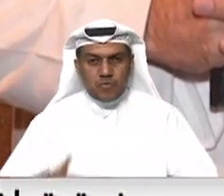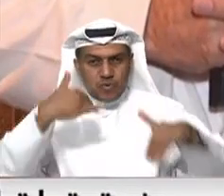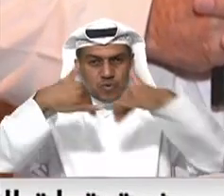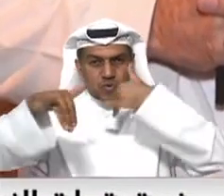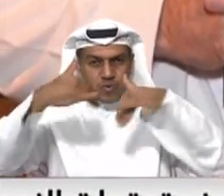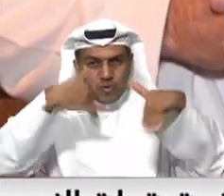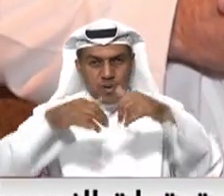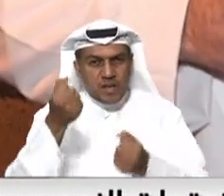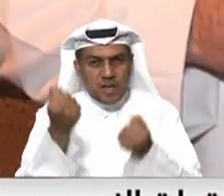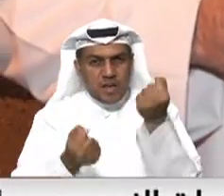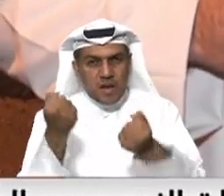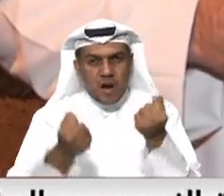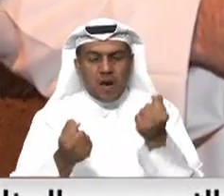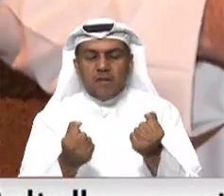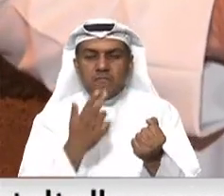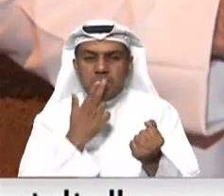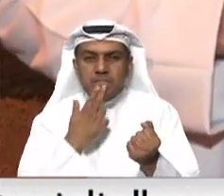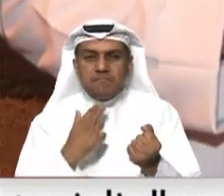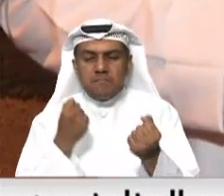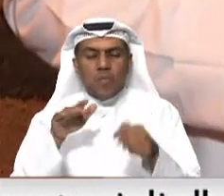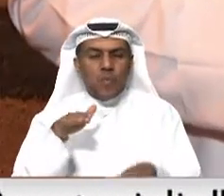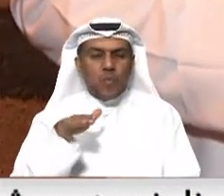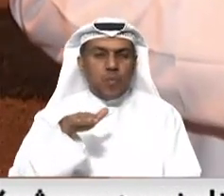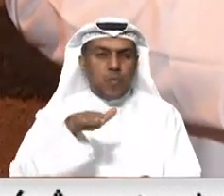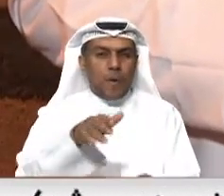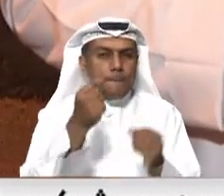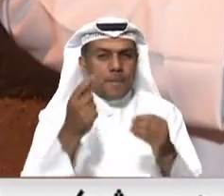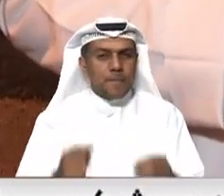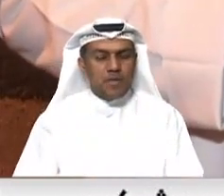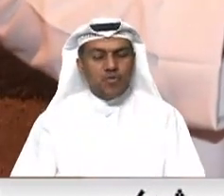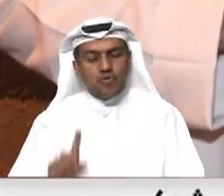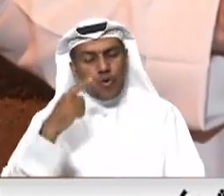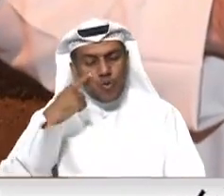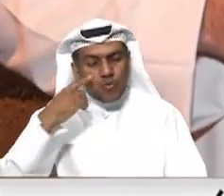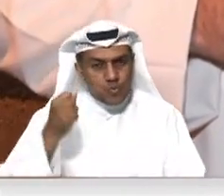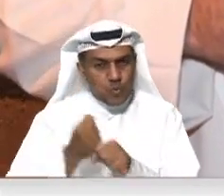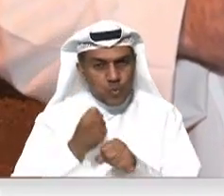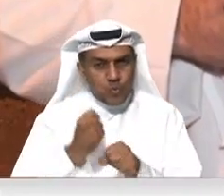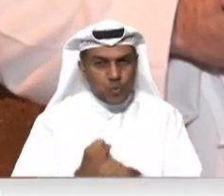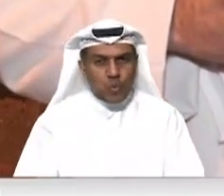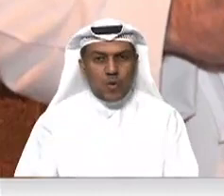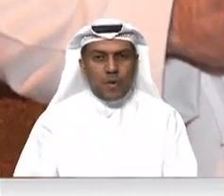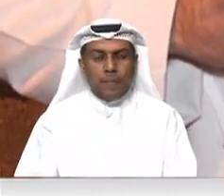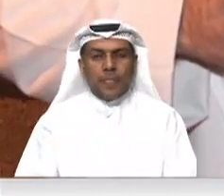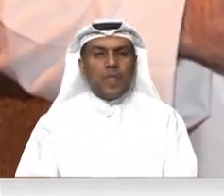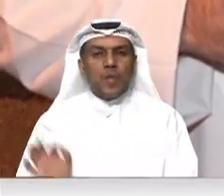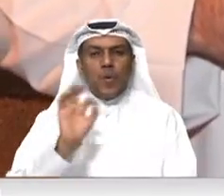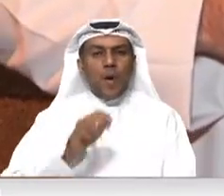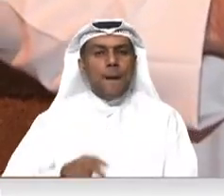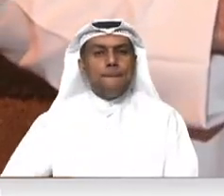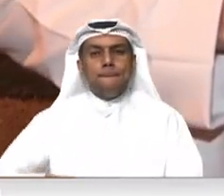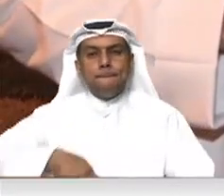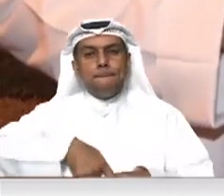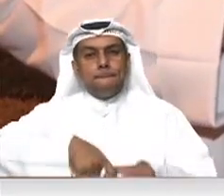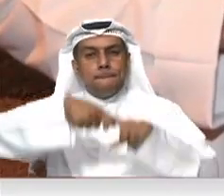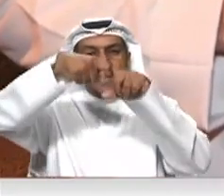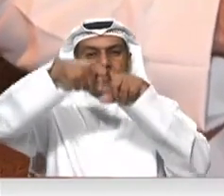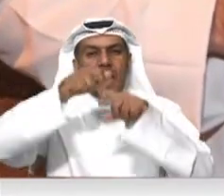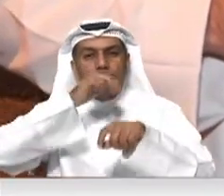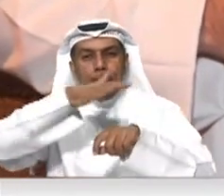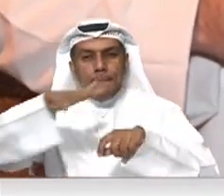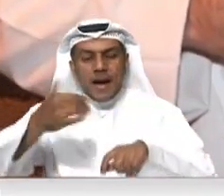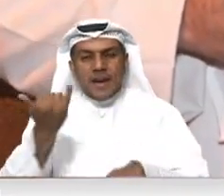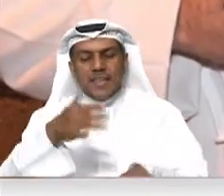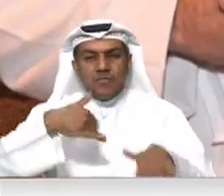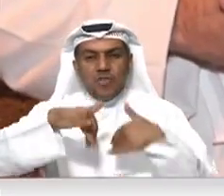من محطات وزارة الأشغال من خلال محافظة الأحمدي، تحديدا في الطريق المؤدي إلى ميناء الأحمدي، إذ باشرت فرق